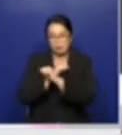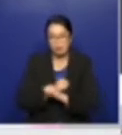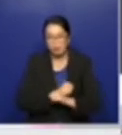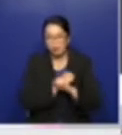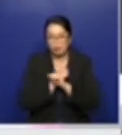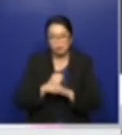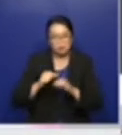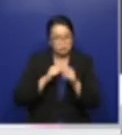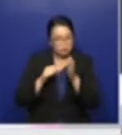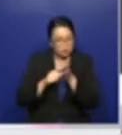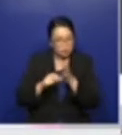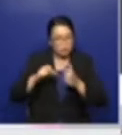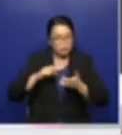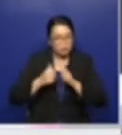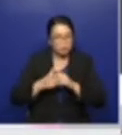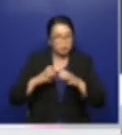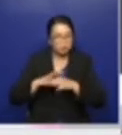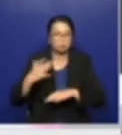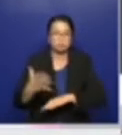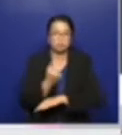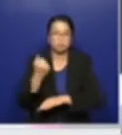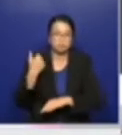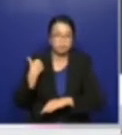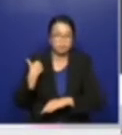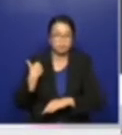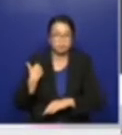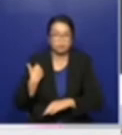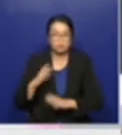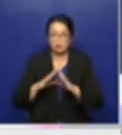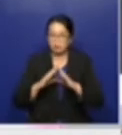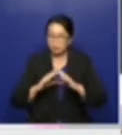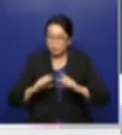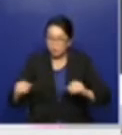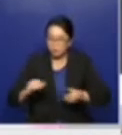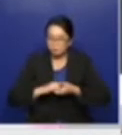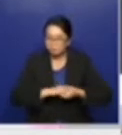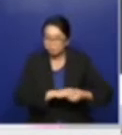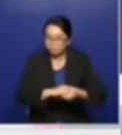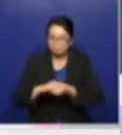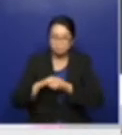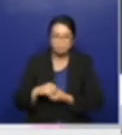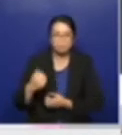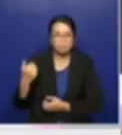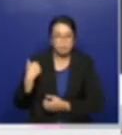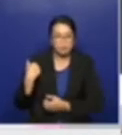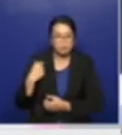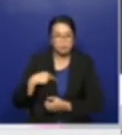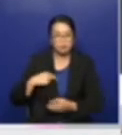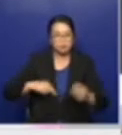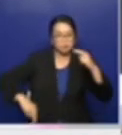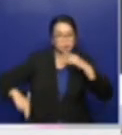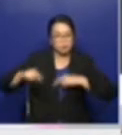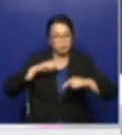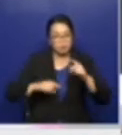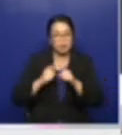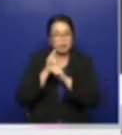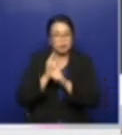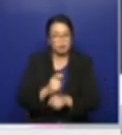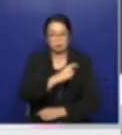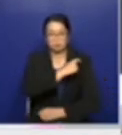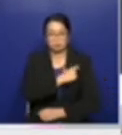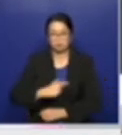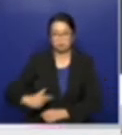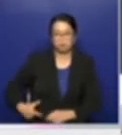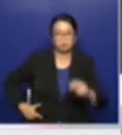การเมืองโดยสันติวิธีภายใต้การปกครองระบอบประชาธิปไตยอันมีพระมห